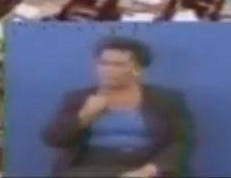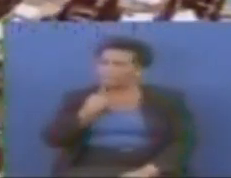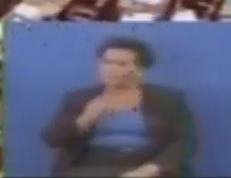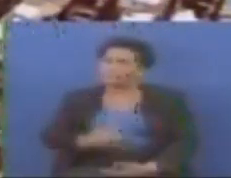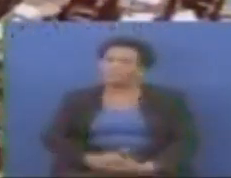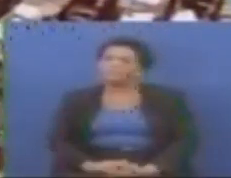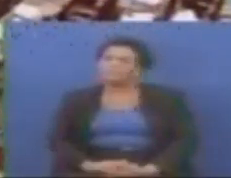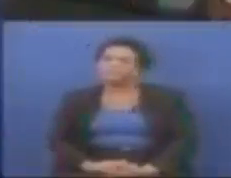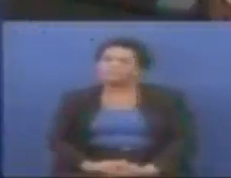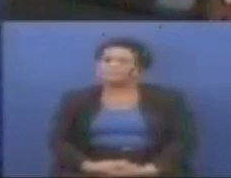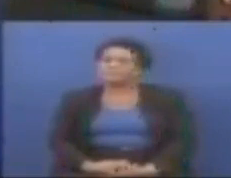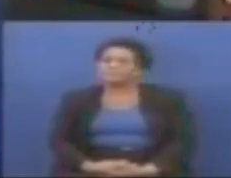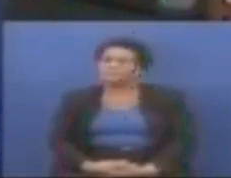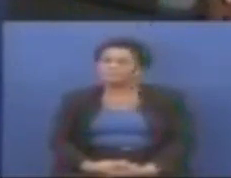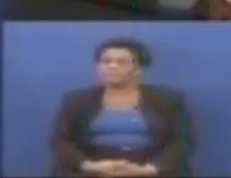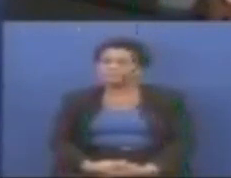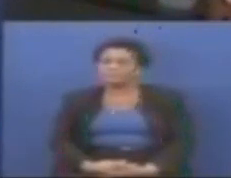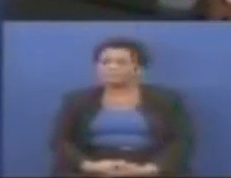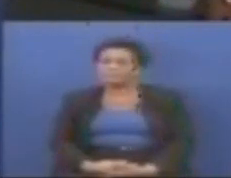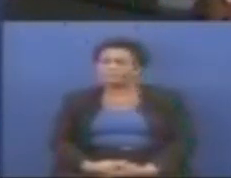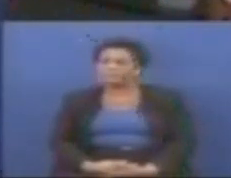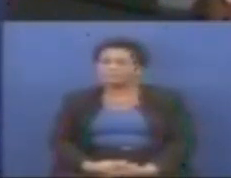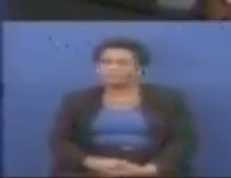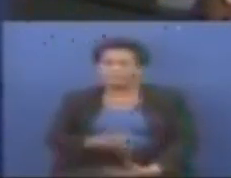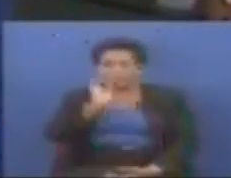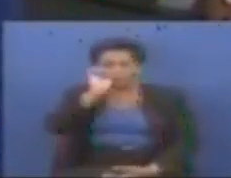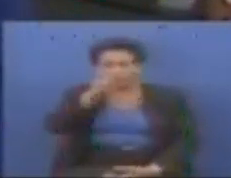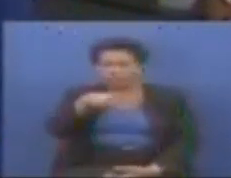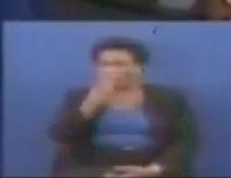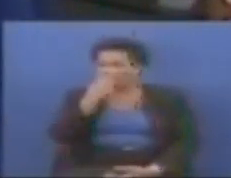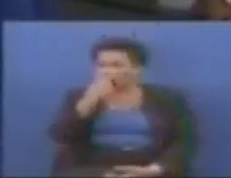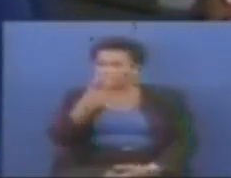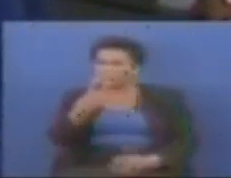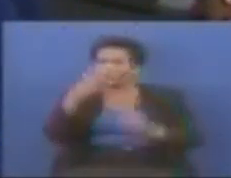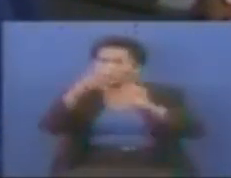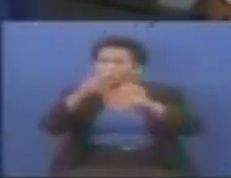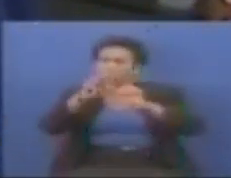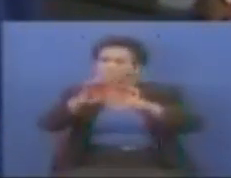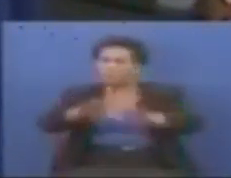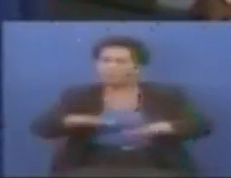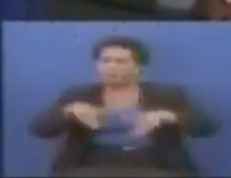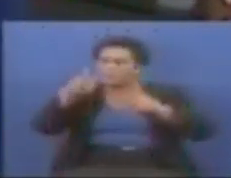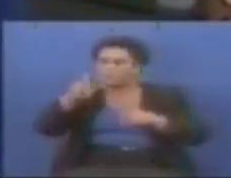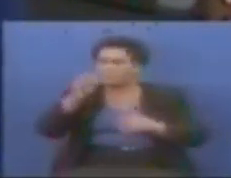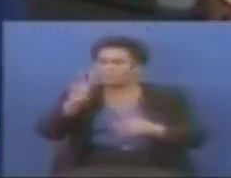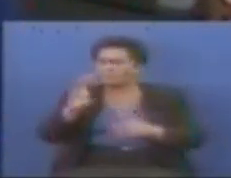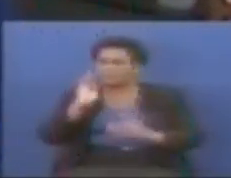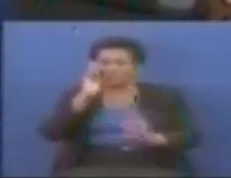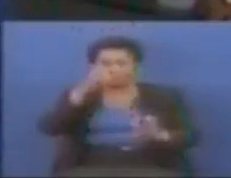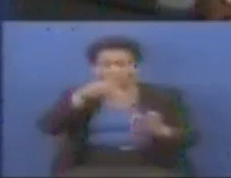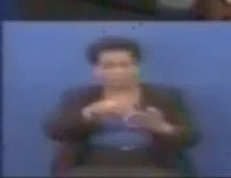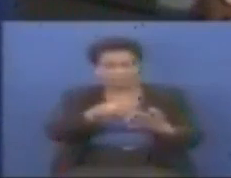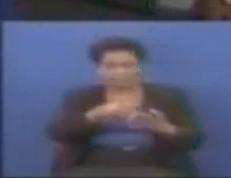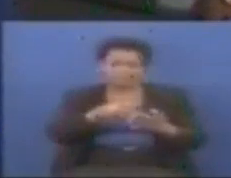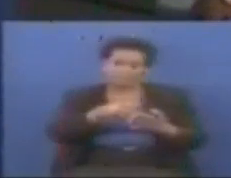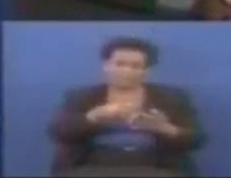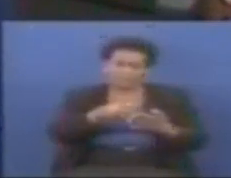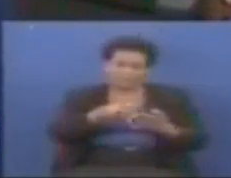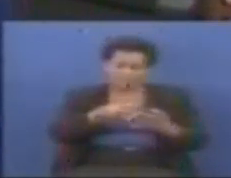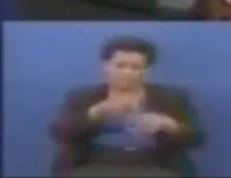siku zijazo kutokana na mahitaji makubwa naamini ya walimu yanayohitajika sasa hivi kutokana na ongezeko la